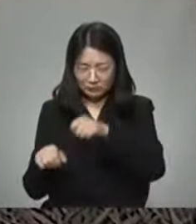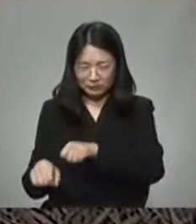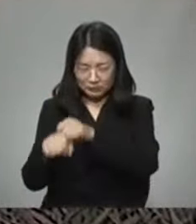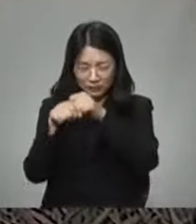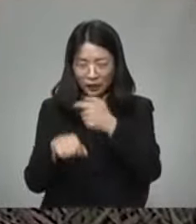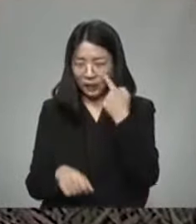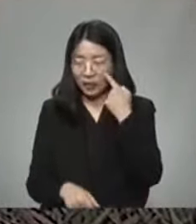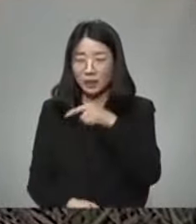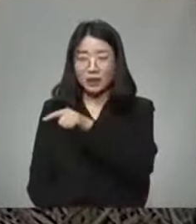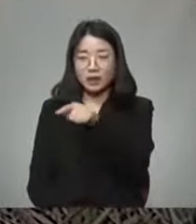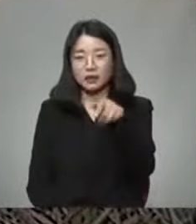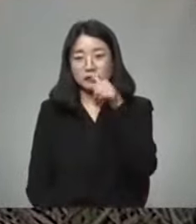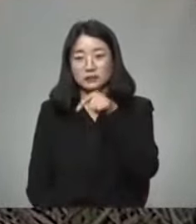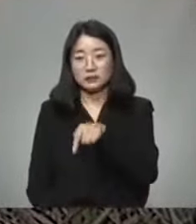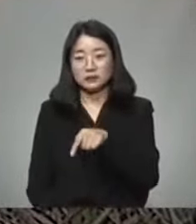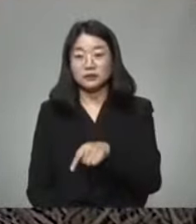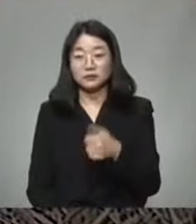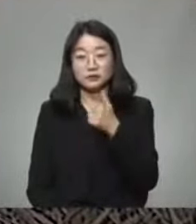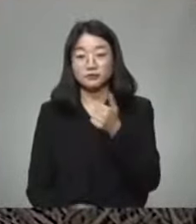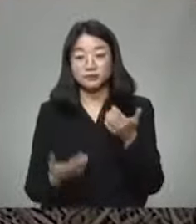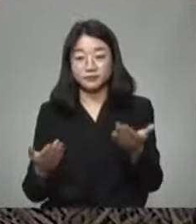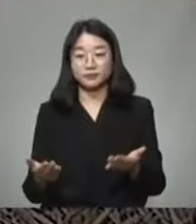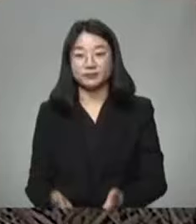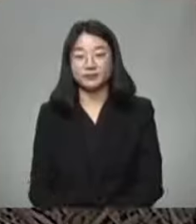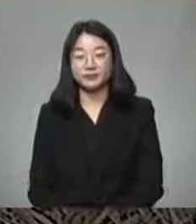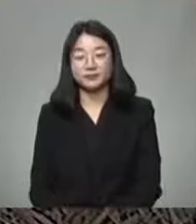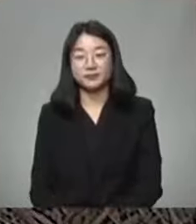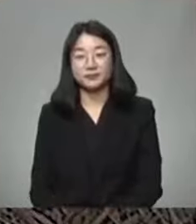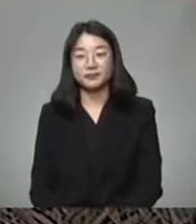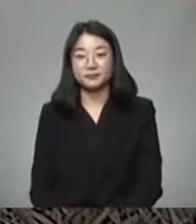앓고 있습니다 그 현장을 이유진 기자가